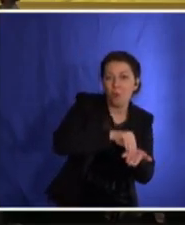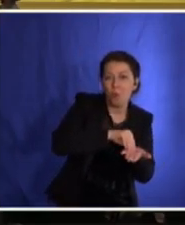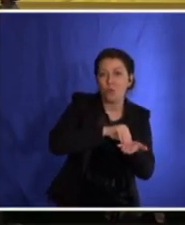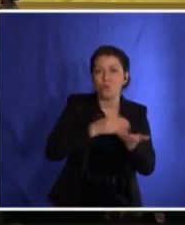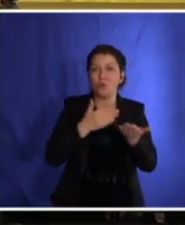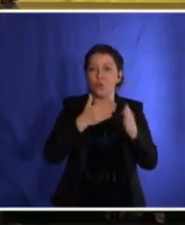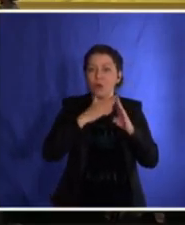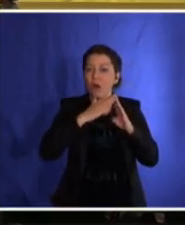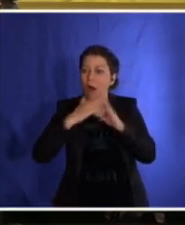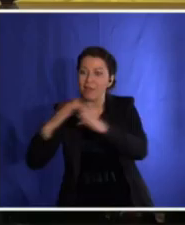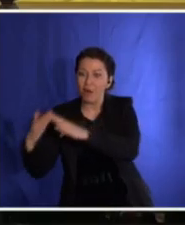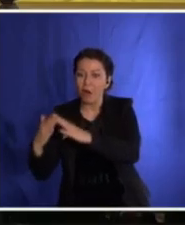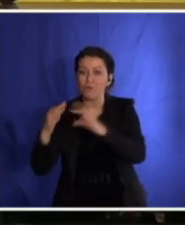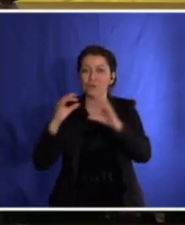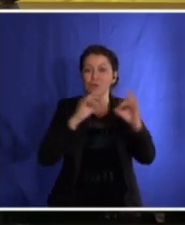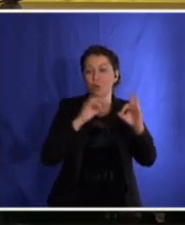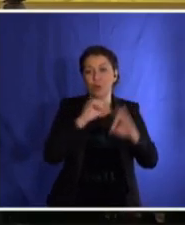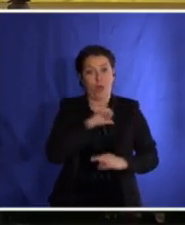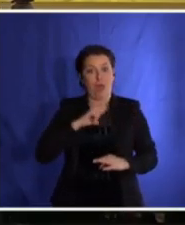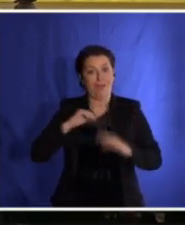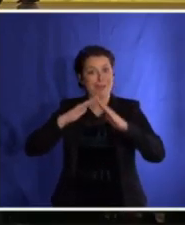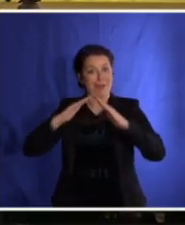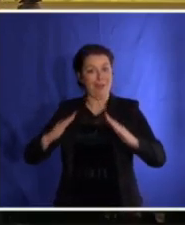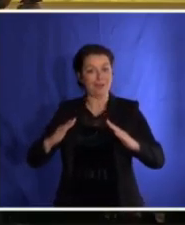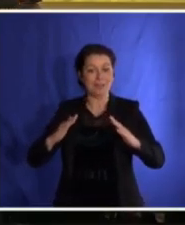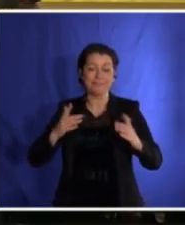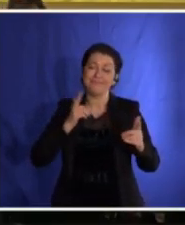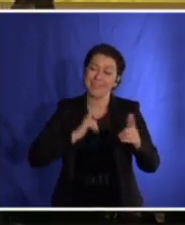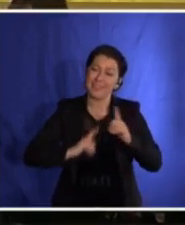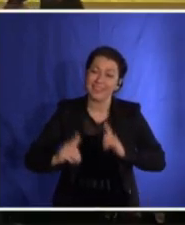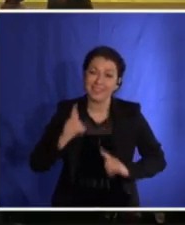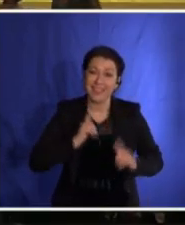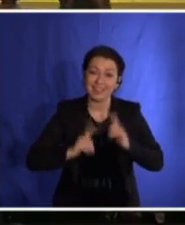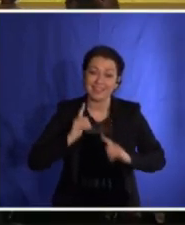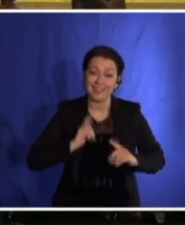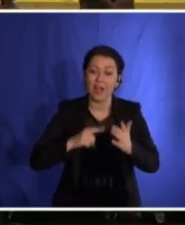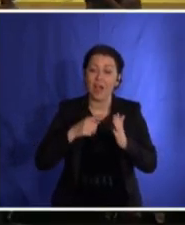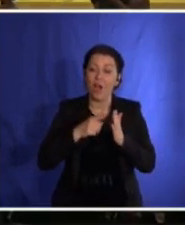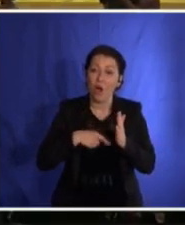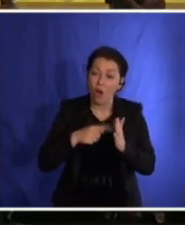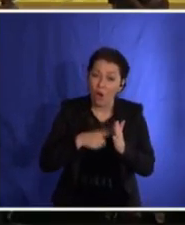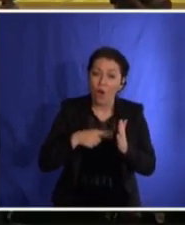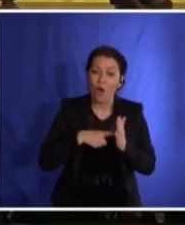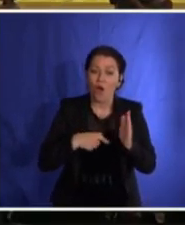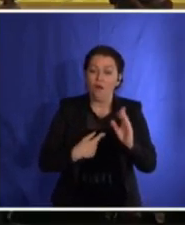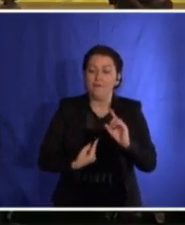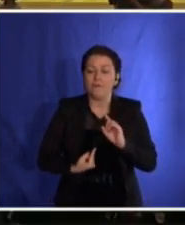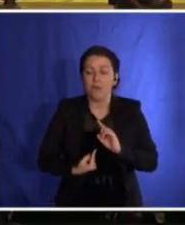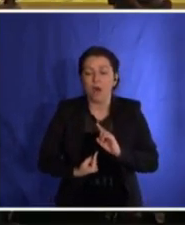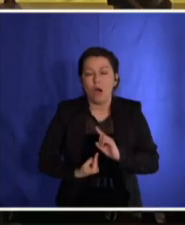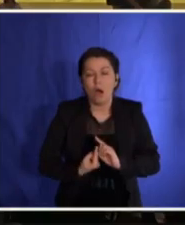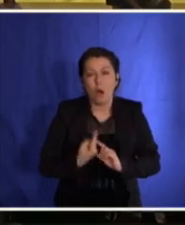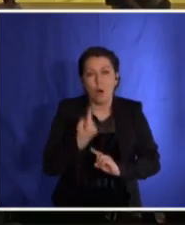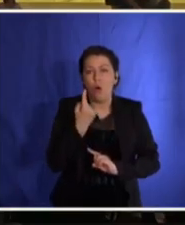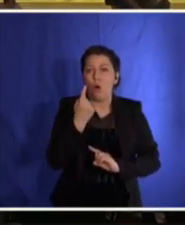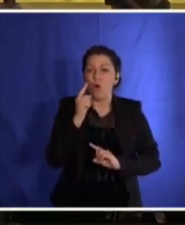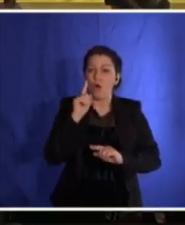Haus. Und leider Gottes gibt es da viel zu oft hohe und unüberwindbare Hürden.